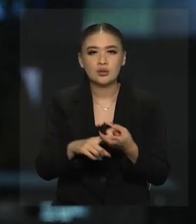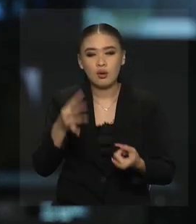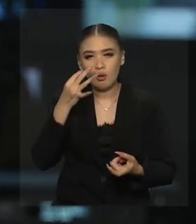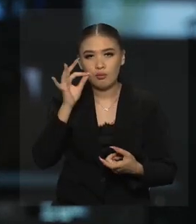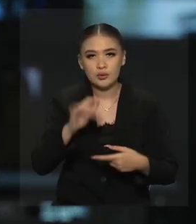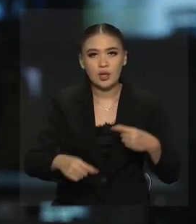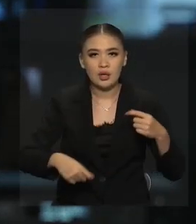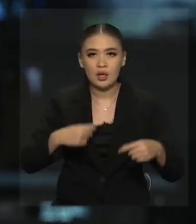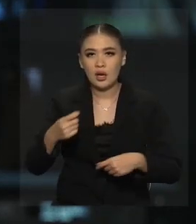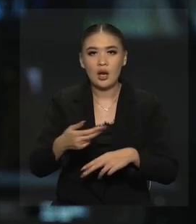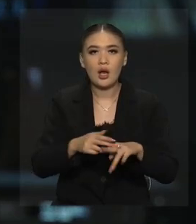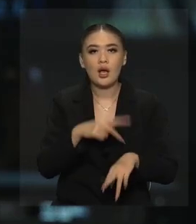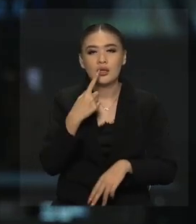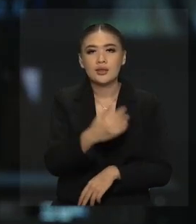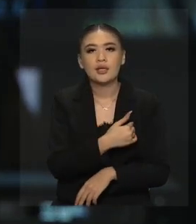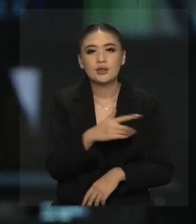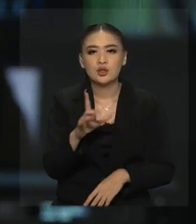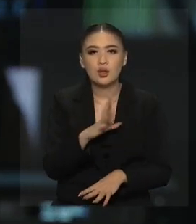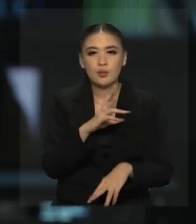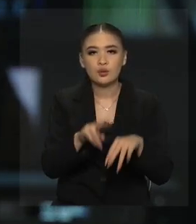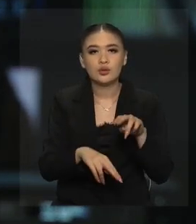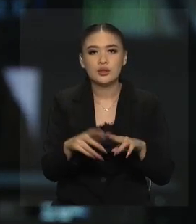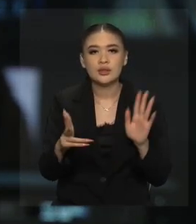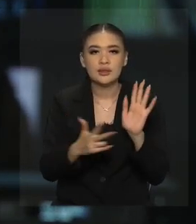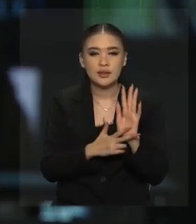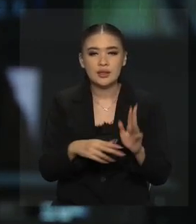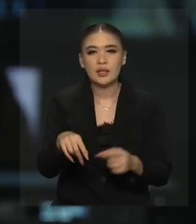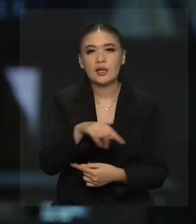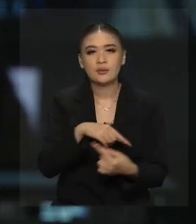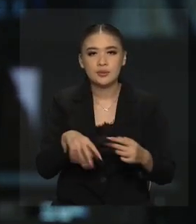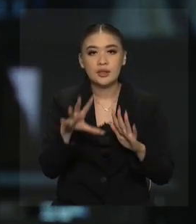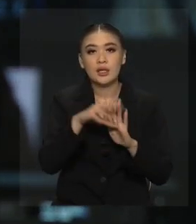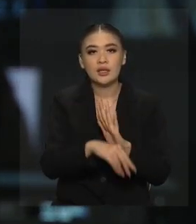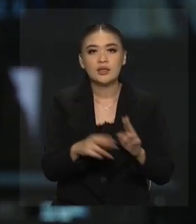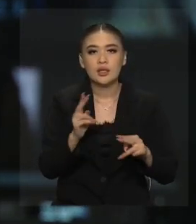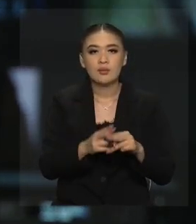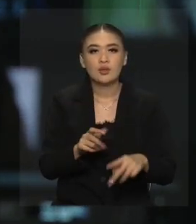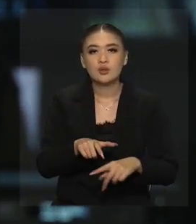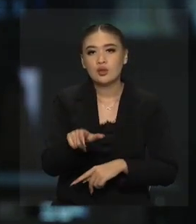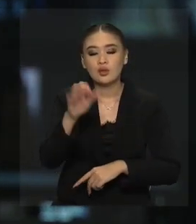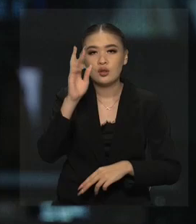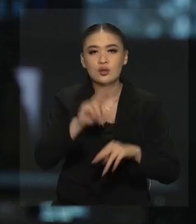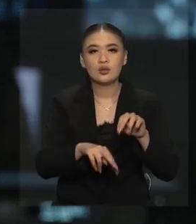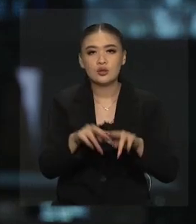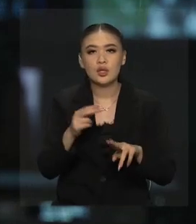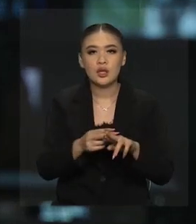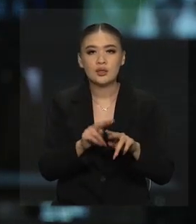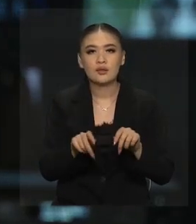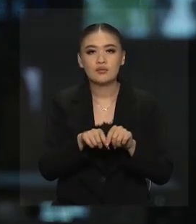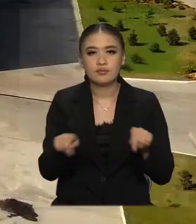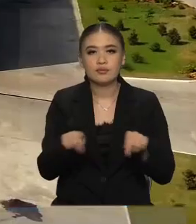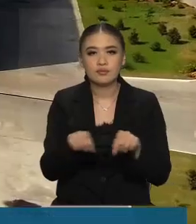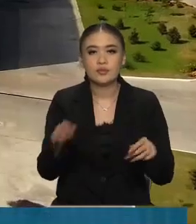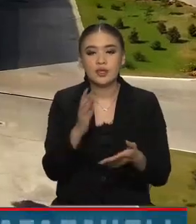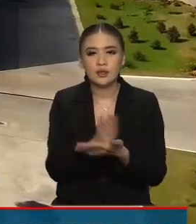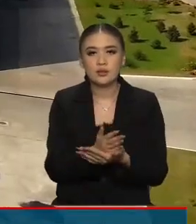алмасу. Айта кетейік, қазір өндіріс құрамына 8 кәсіпорын кіреді, олар темір жол құрылысына керекті құрал жабдықтарды шығарады.